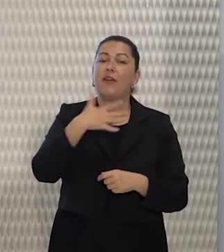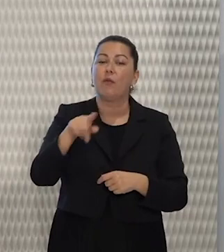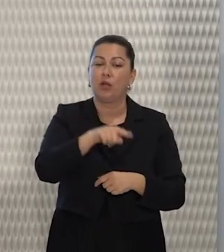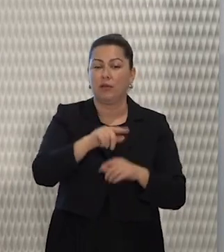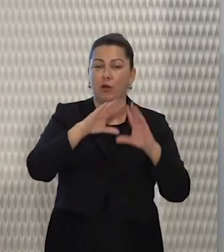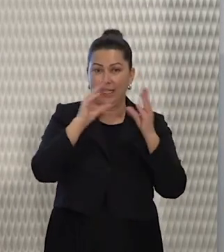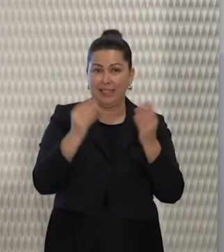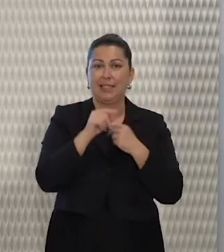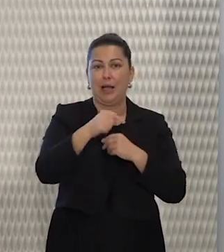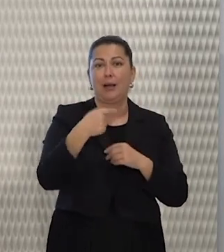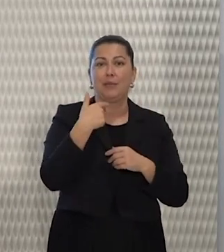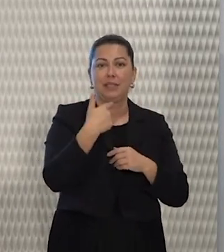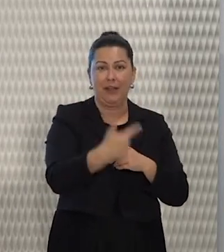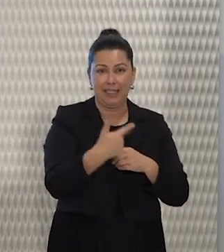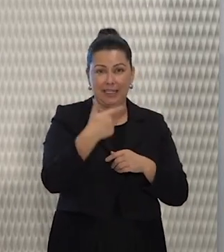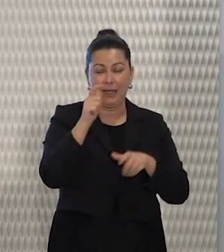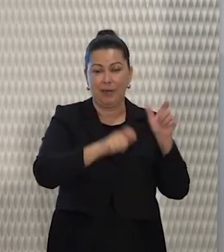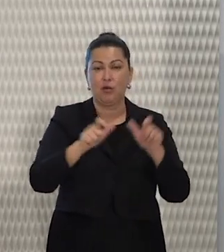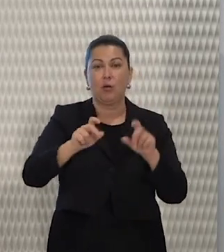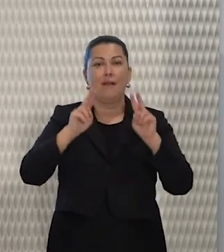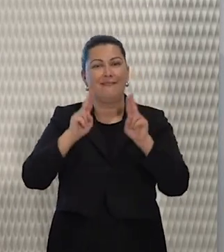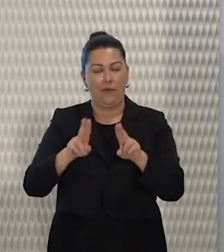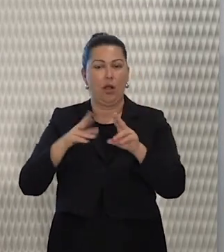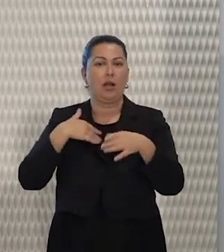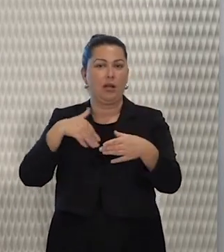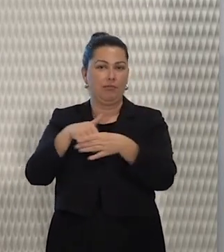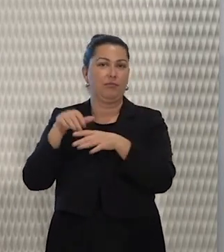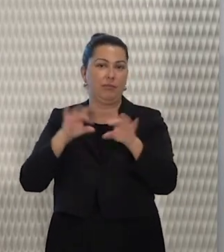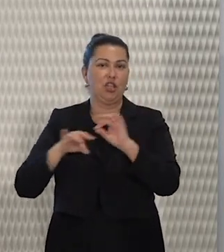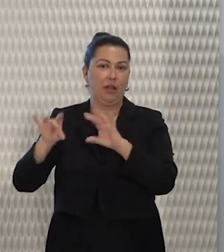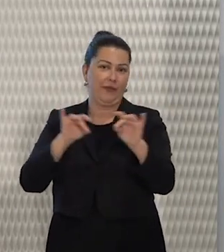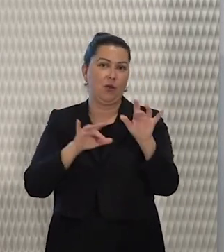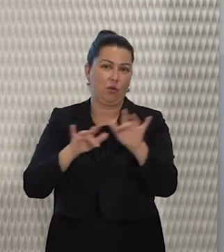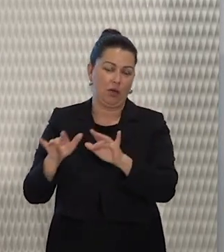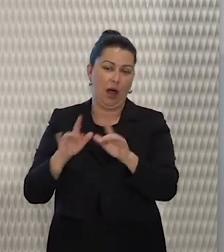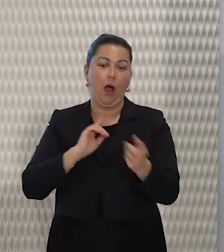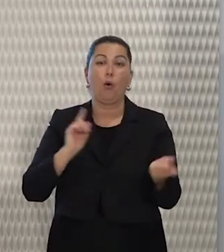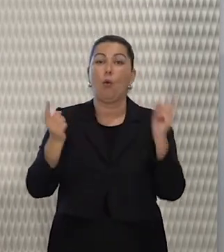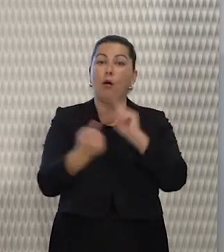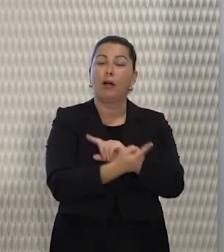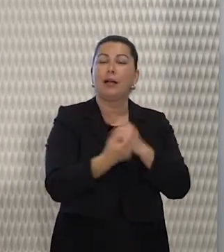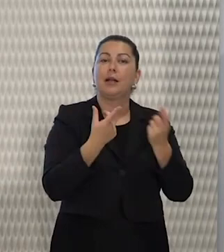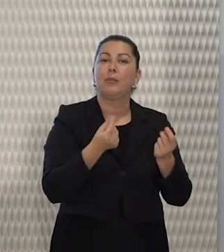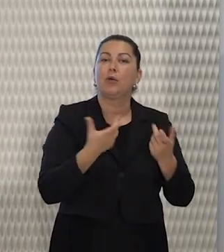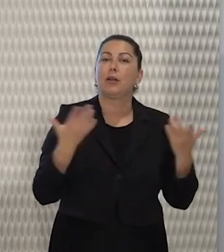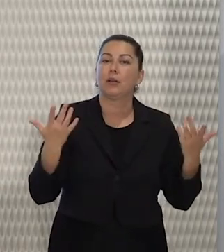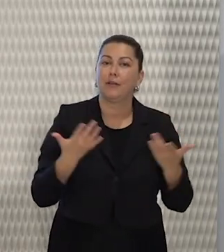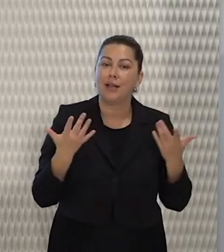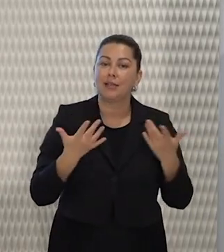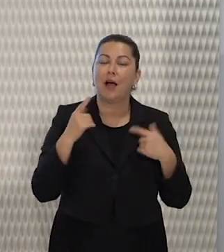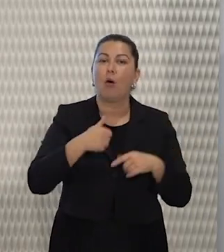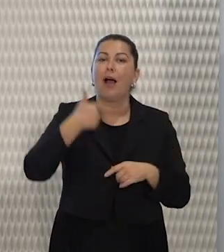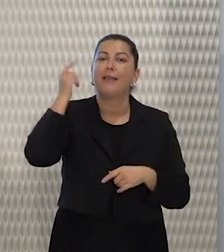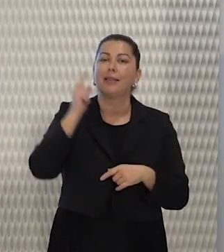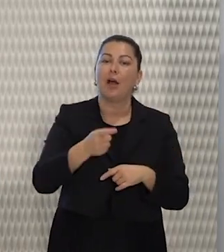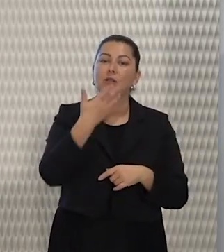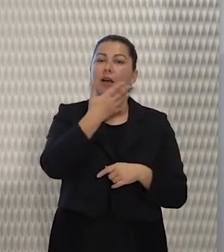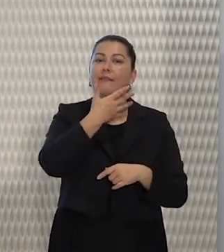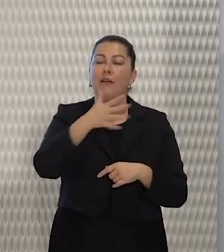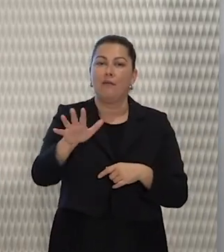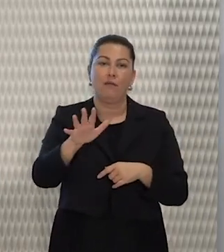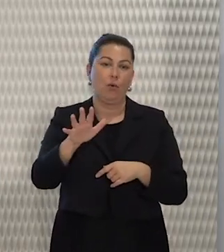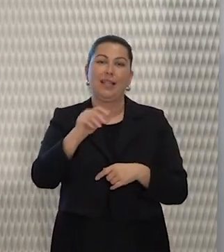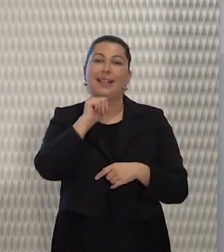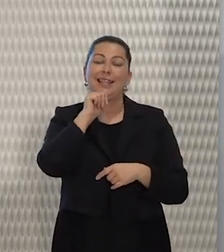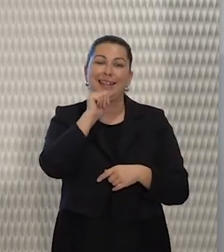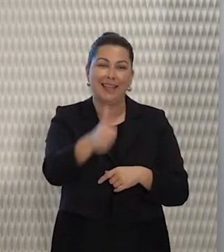diesen Personen sind wirklich in Beschäftigung, heißt das umgekehrt, dass auch 1.500 es